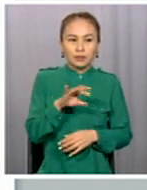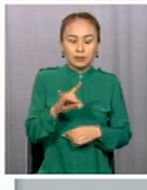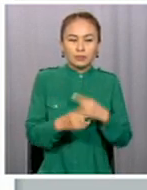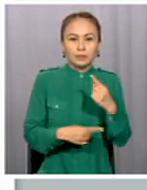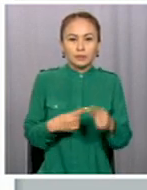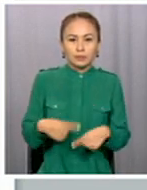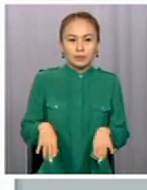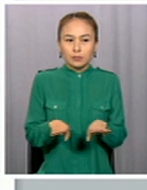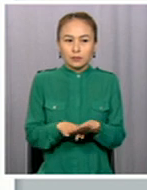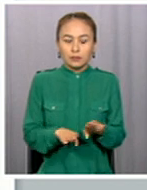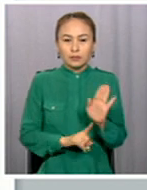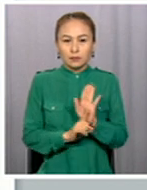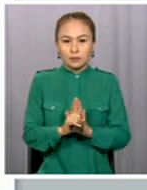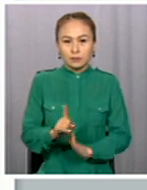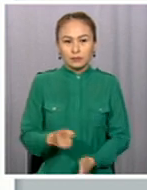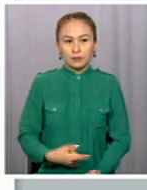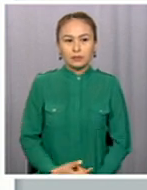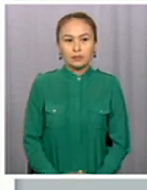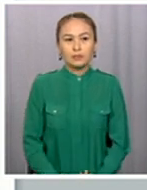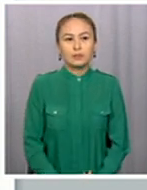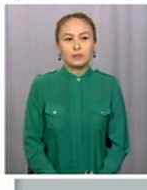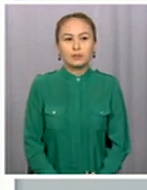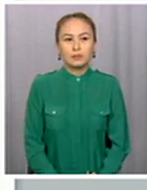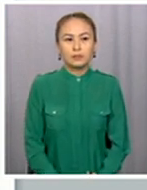жолға түсеміз.